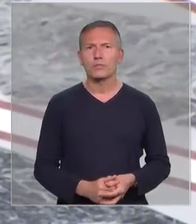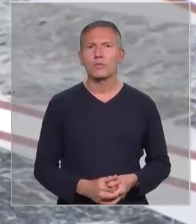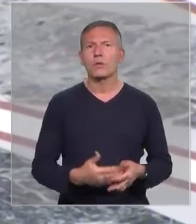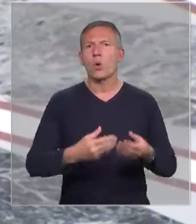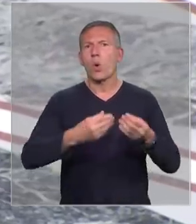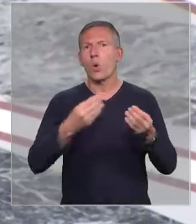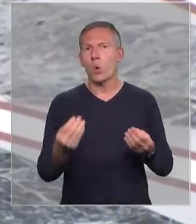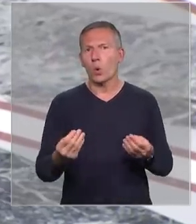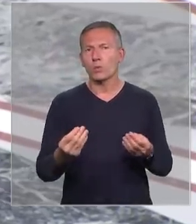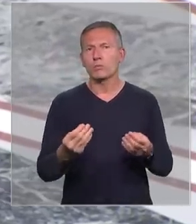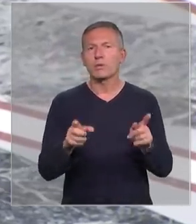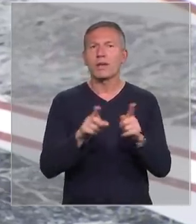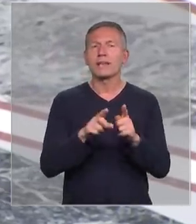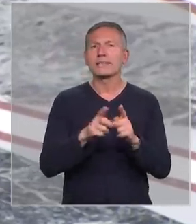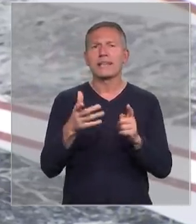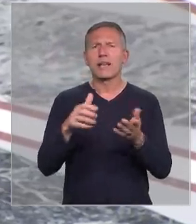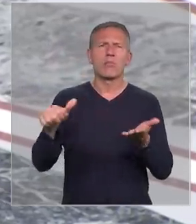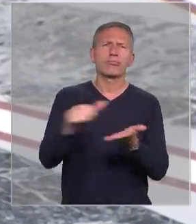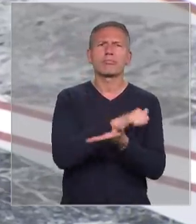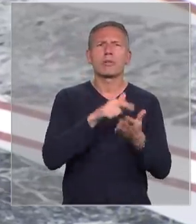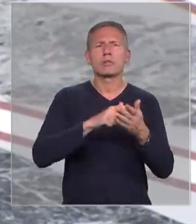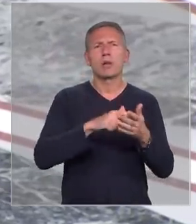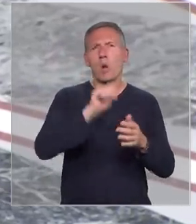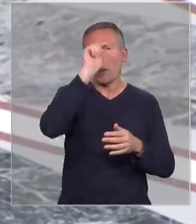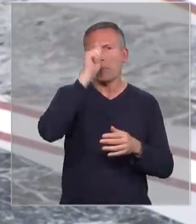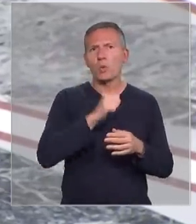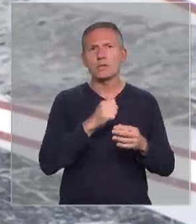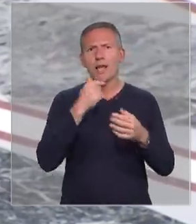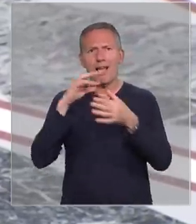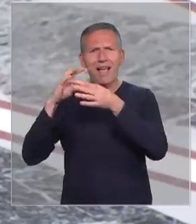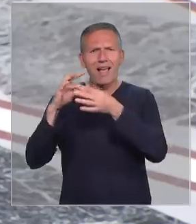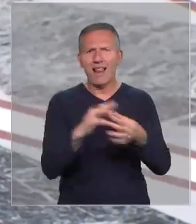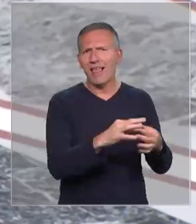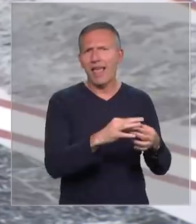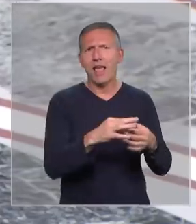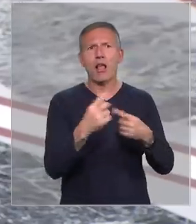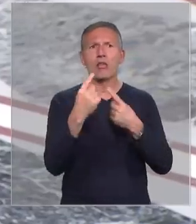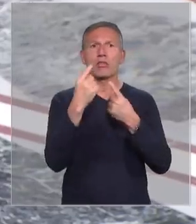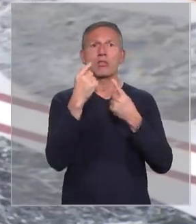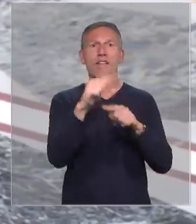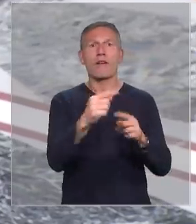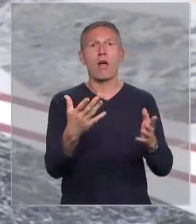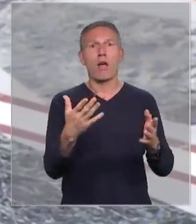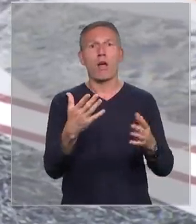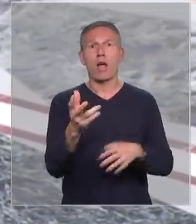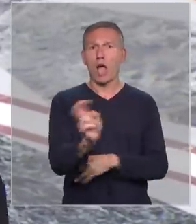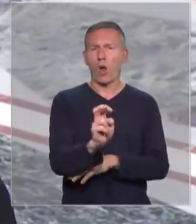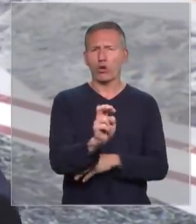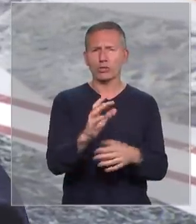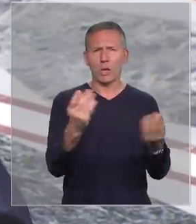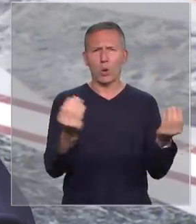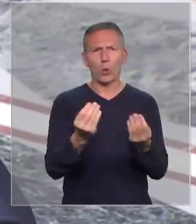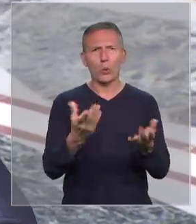Soit parce que l'on saccage des musées, dont on voit bien, très bien le lien avec la défense de l'écologie.